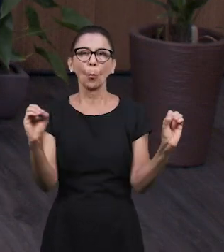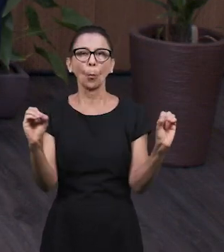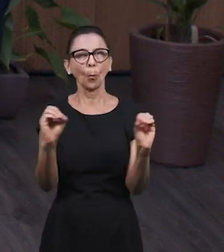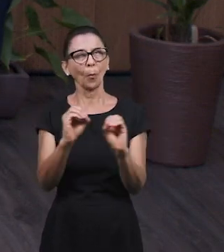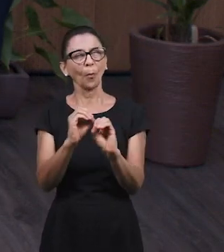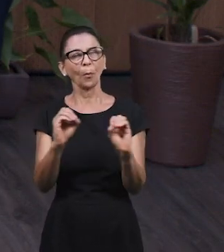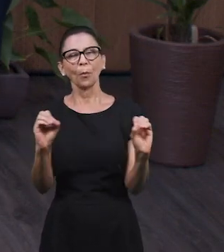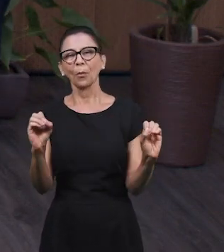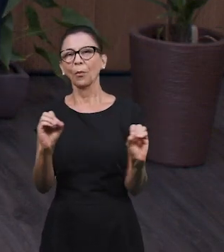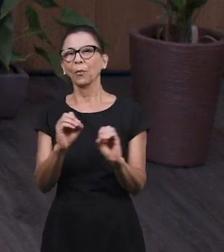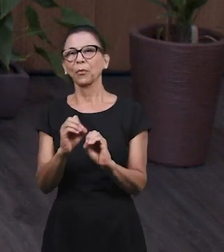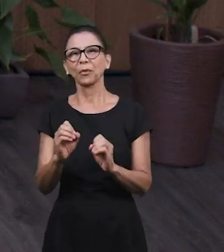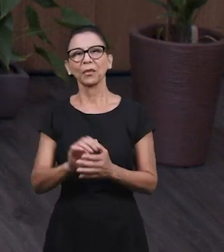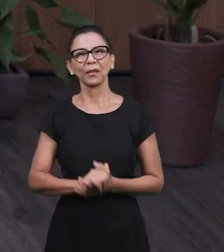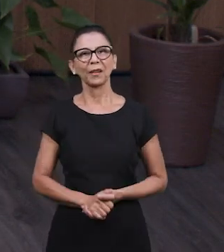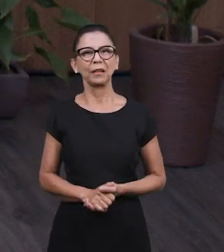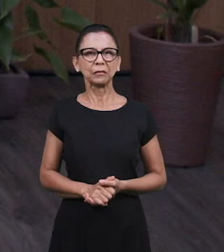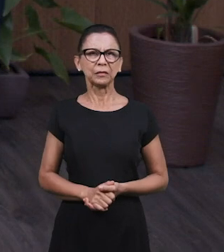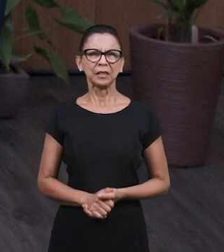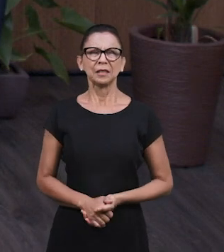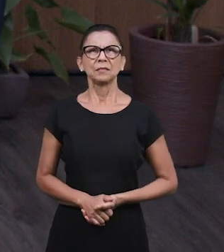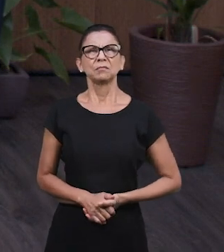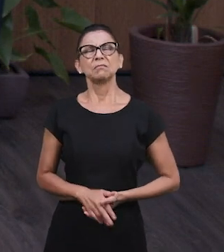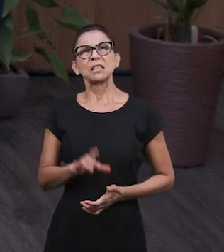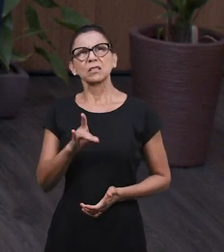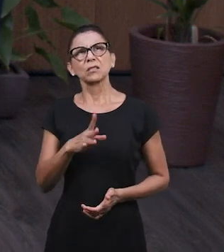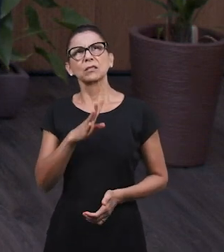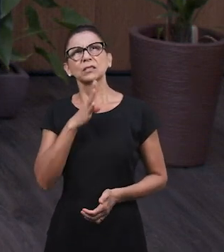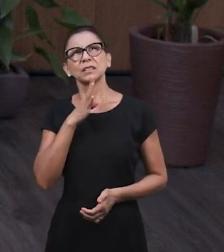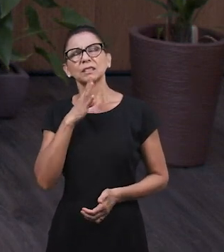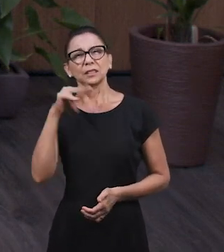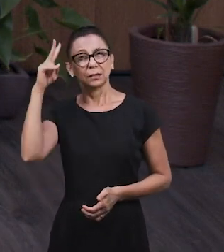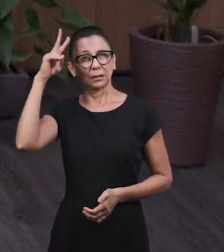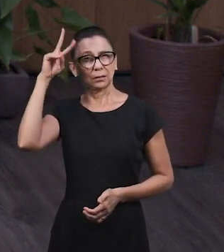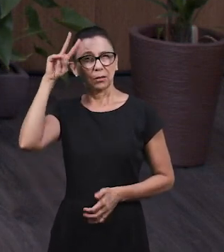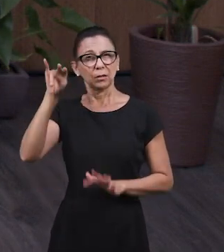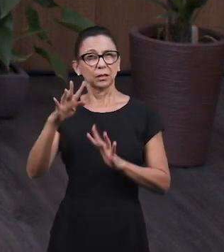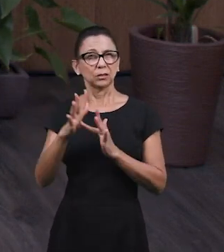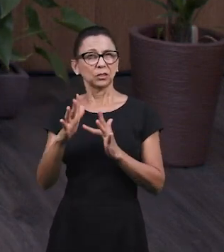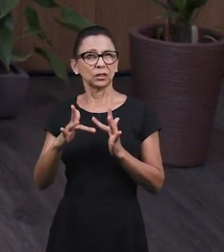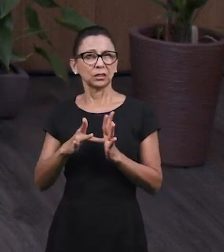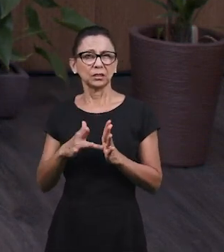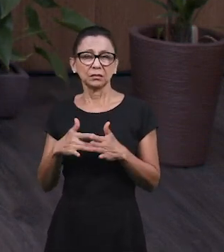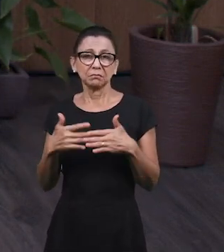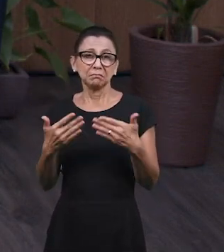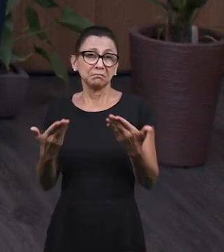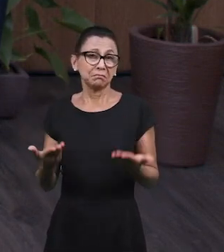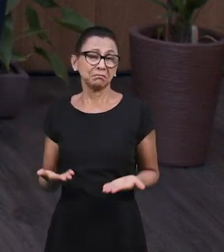au dehors du chemin, ce n'est pas la peine à l'homme de savoir que Jésus existe.